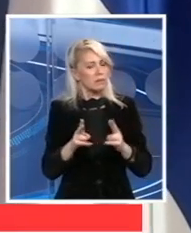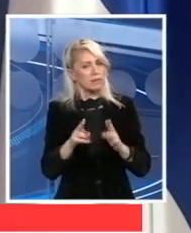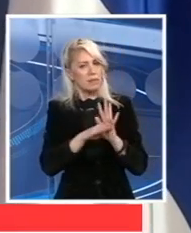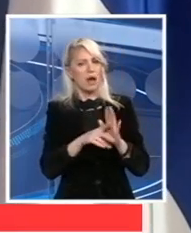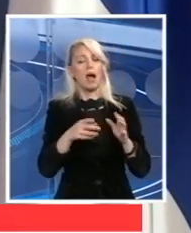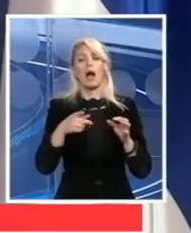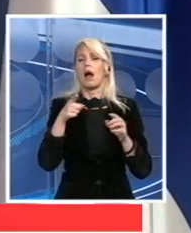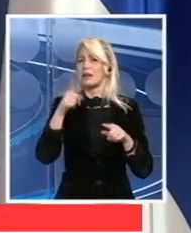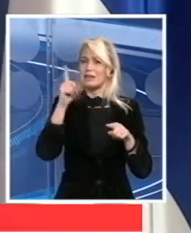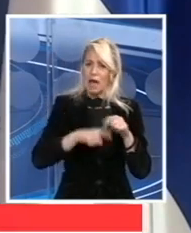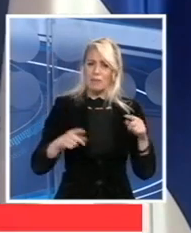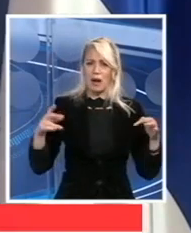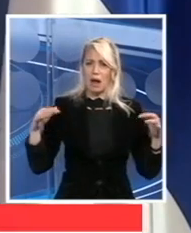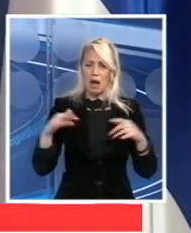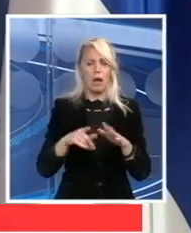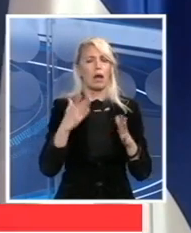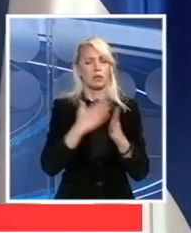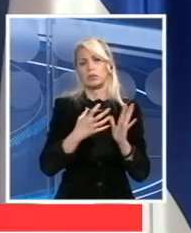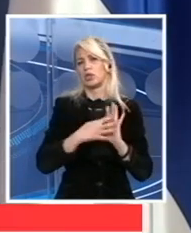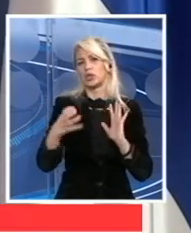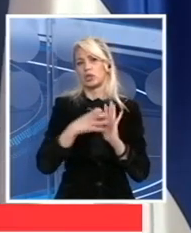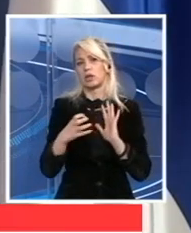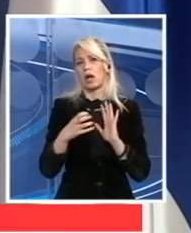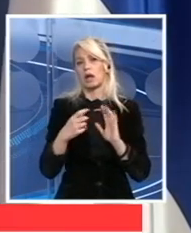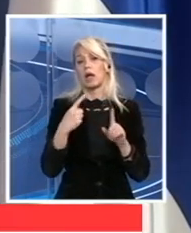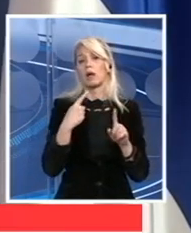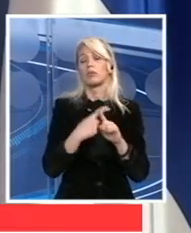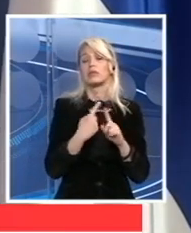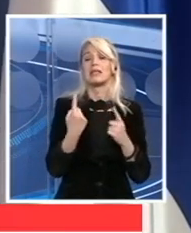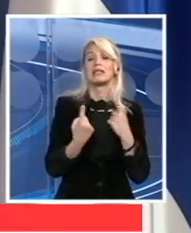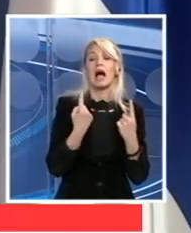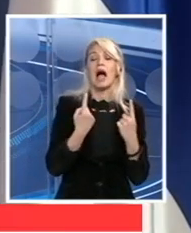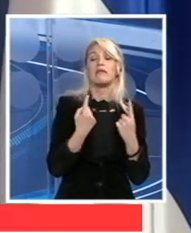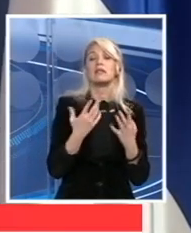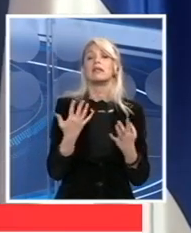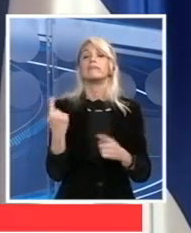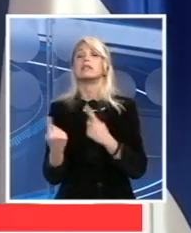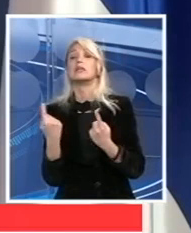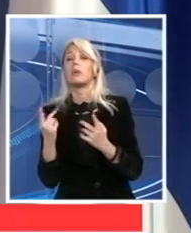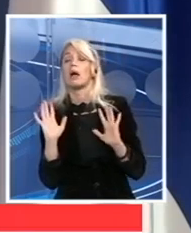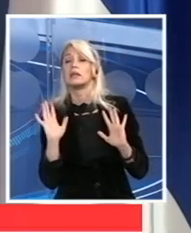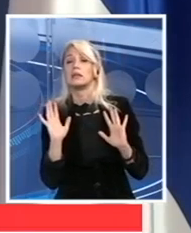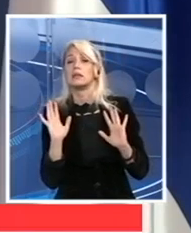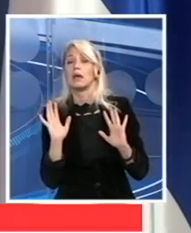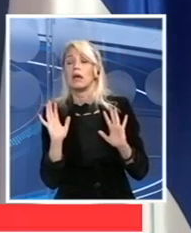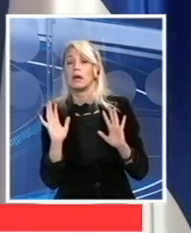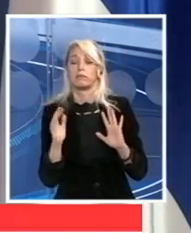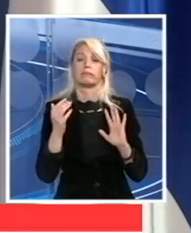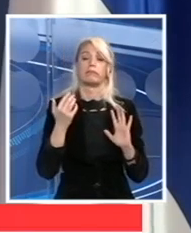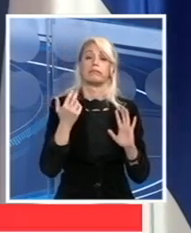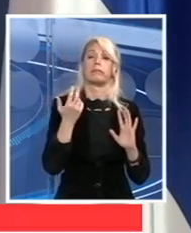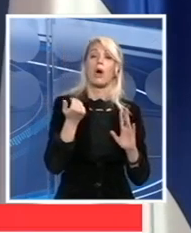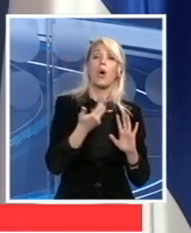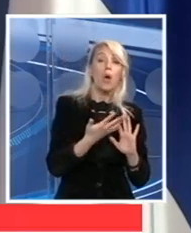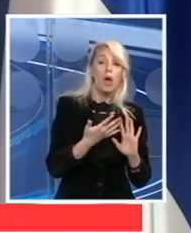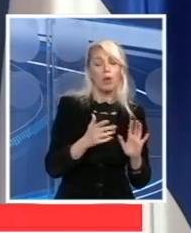i trajaće u zavisnosti od situacije. Prema tome, koliki je broj, to ćemo tek